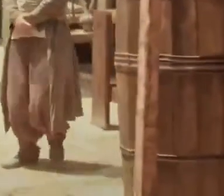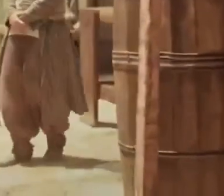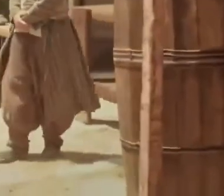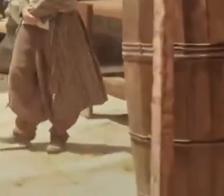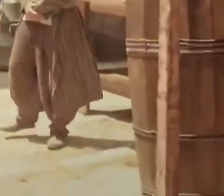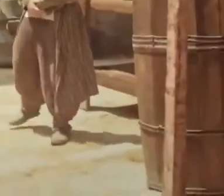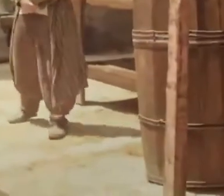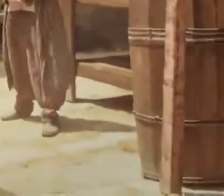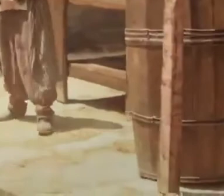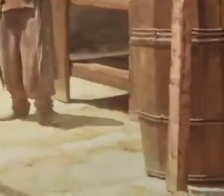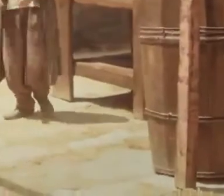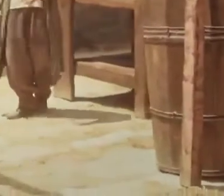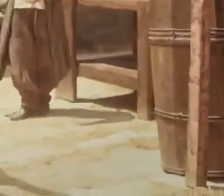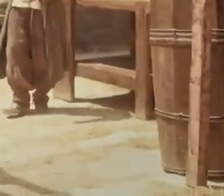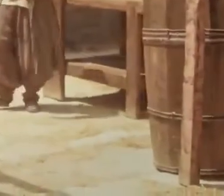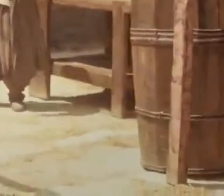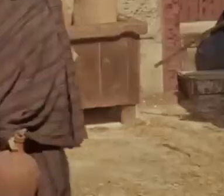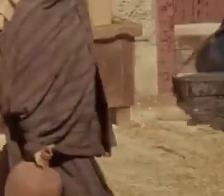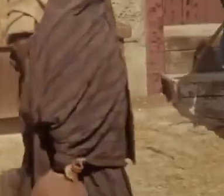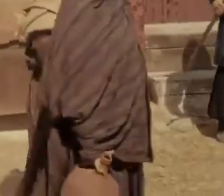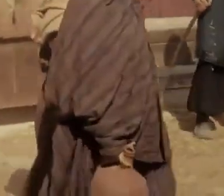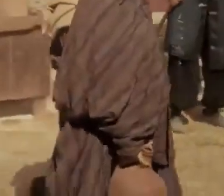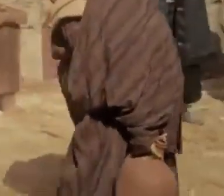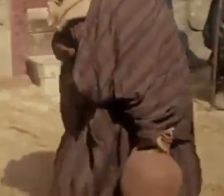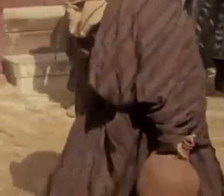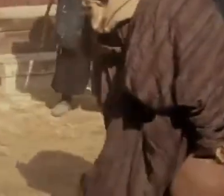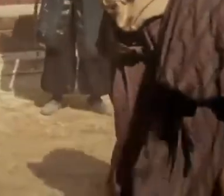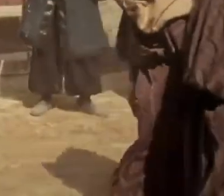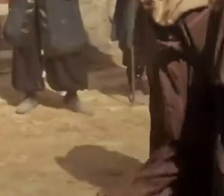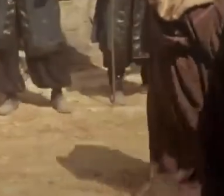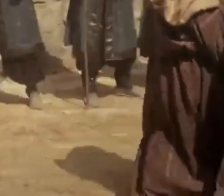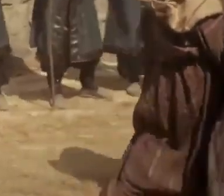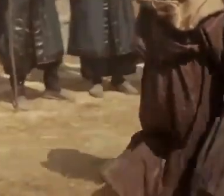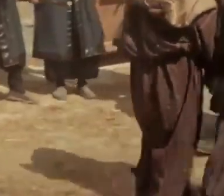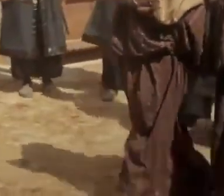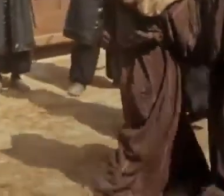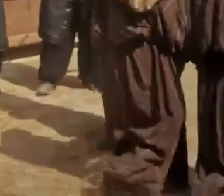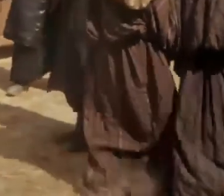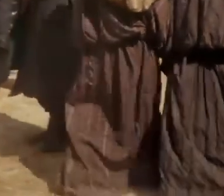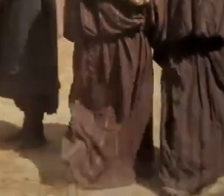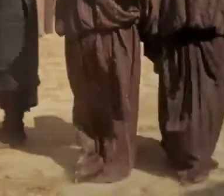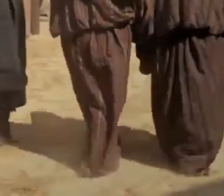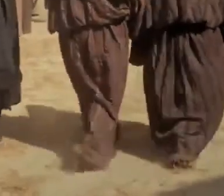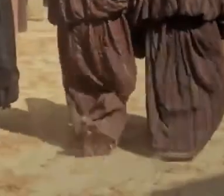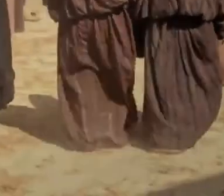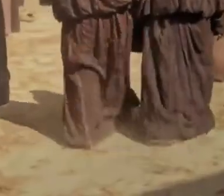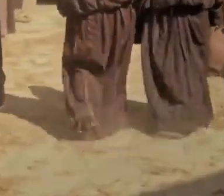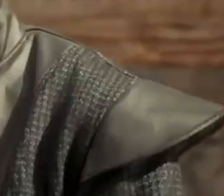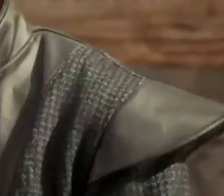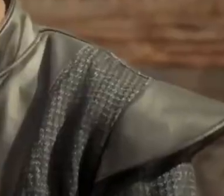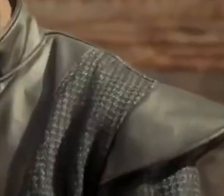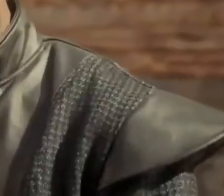Onun bu hali etraftaki köylülerde merak uyandırdı. Yunus'un yolu subaşı ve zabitlerin olduğu sokağa